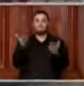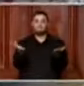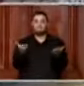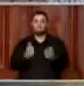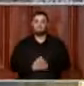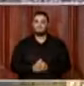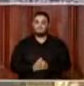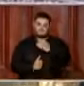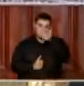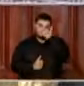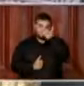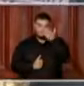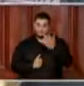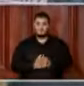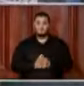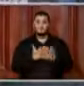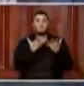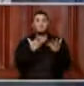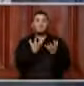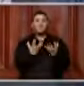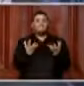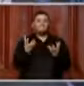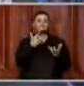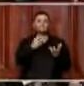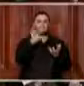استعصى على الكثيرين في تونس